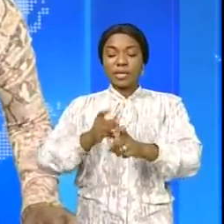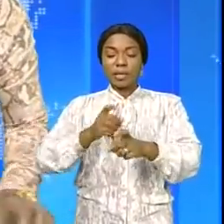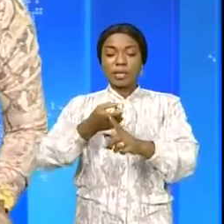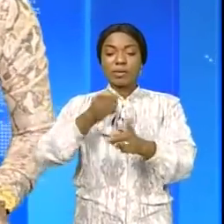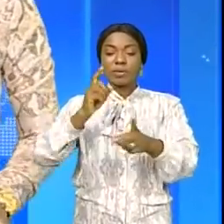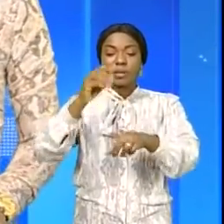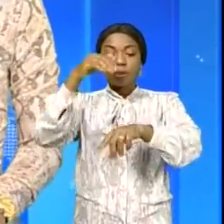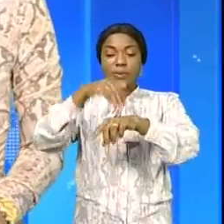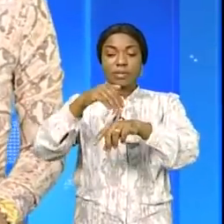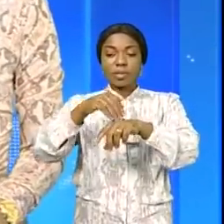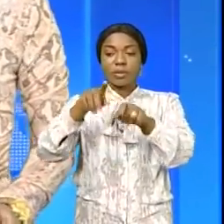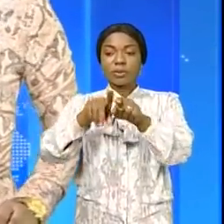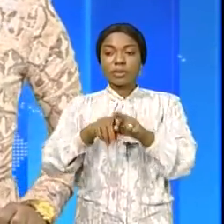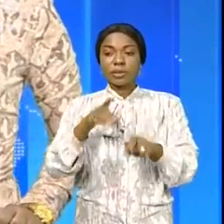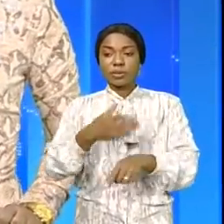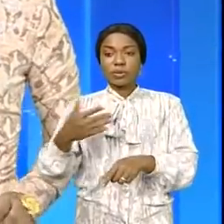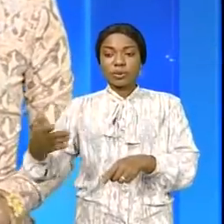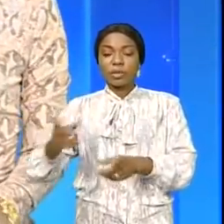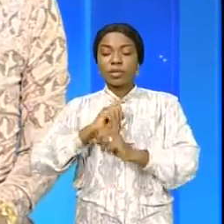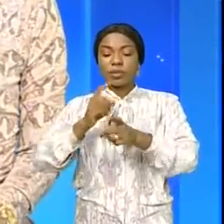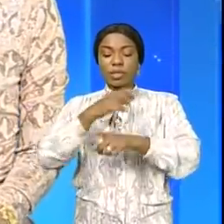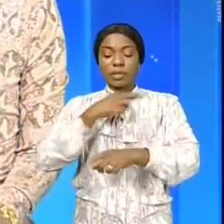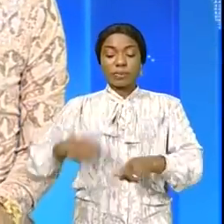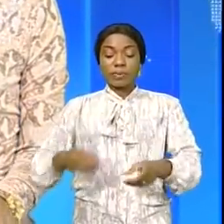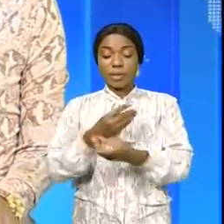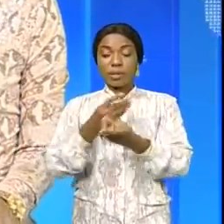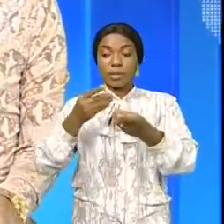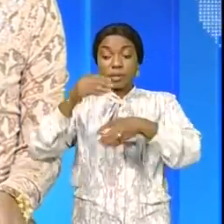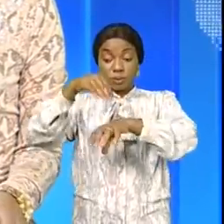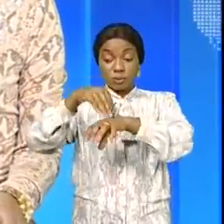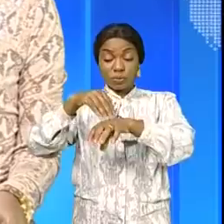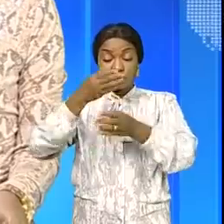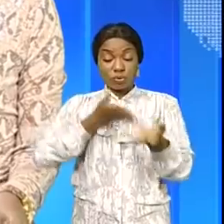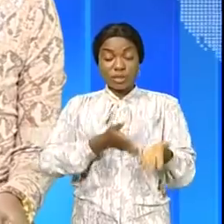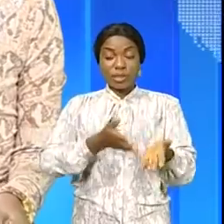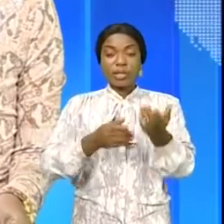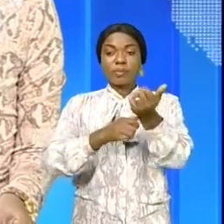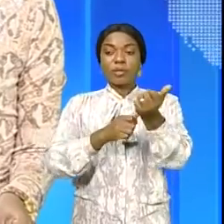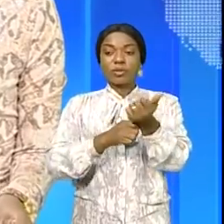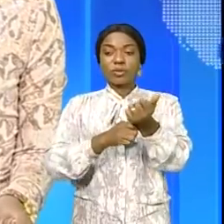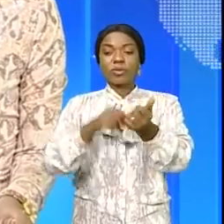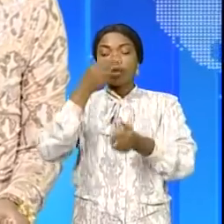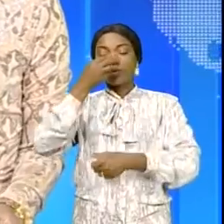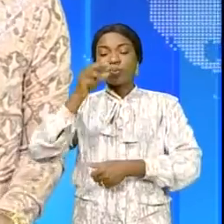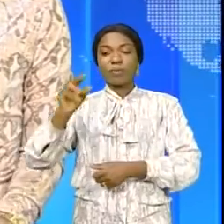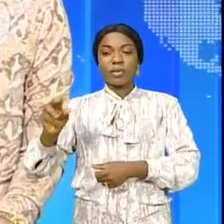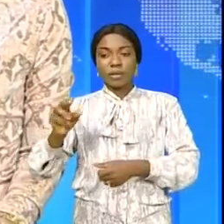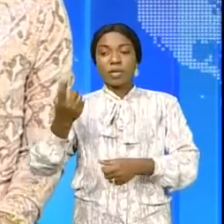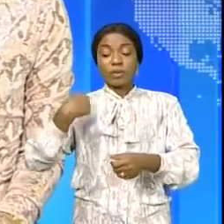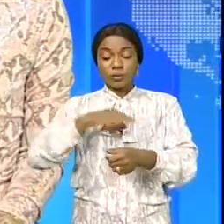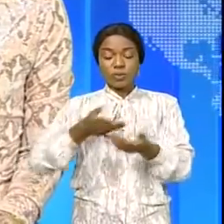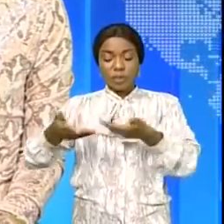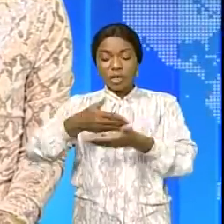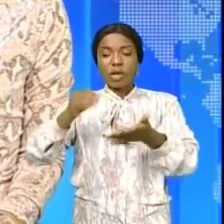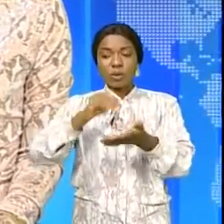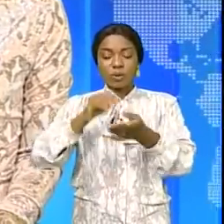avec 80 tonnes de vivres. C'est les dons de la République du Congo pour venir en aide aux sinistrés de Goma. Nous y reviendrons